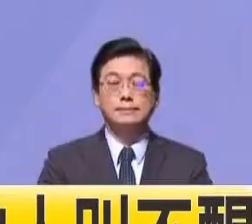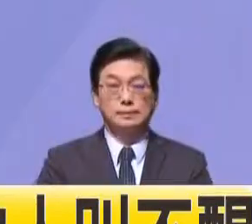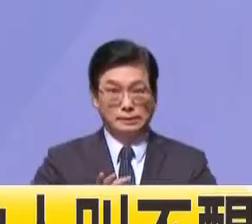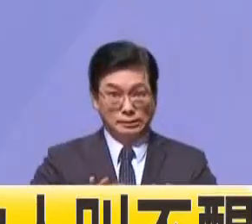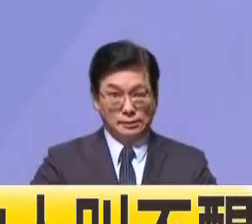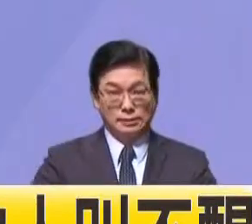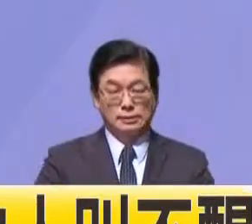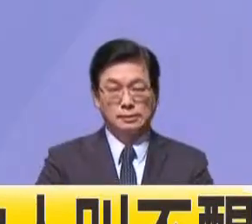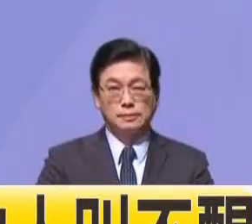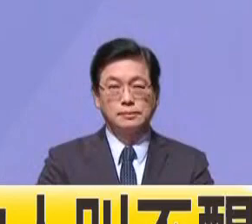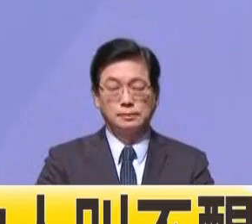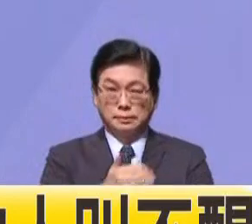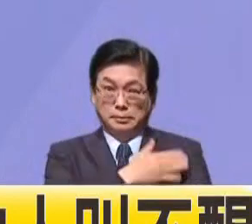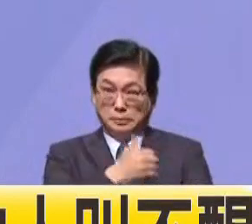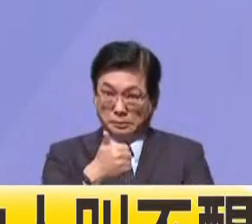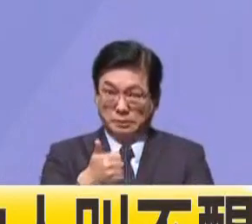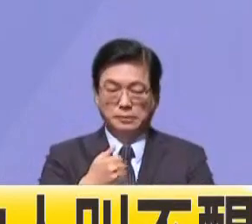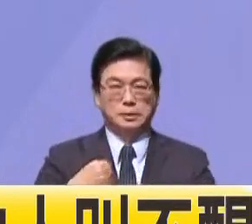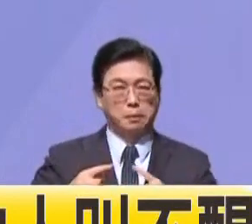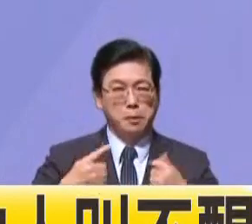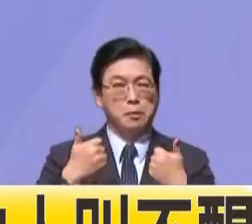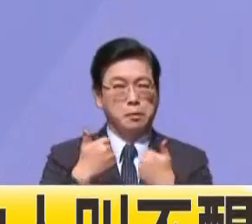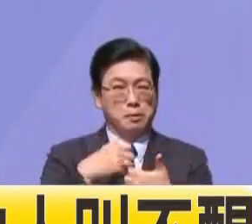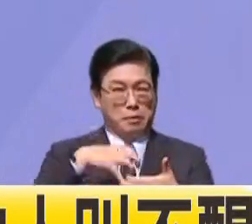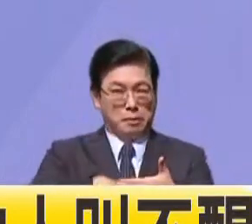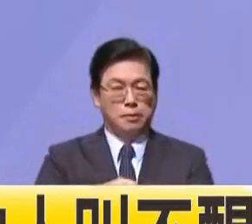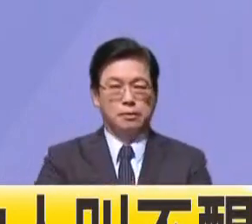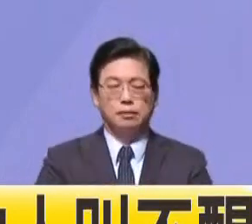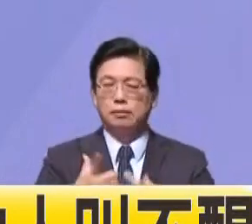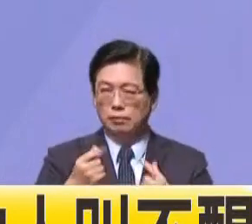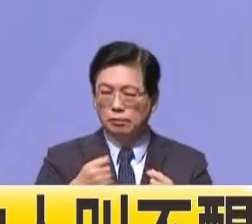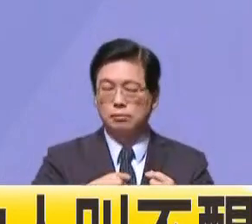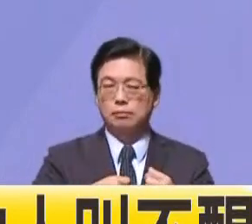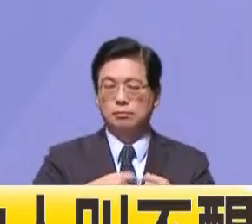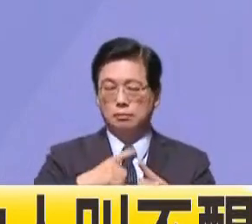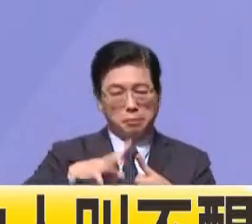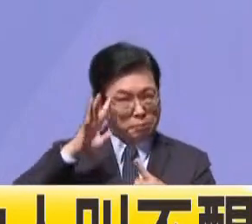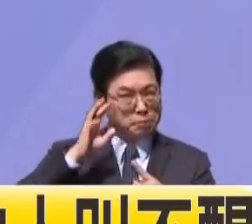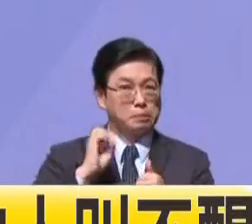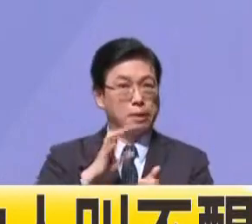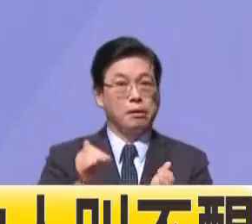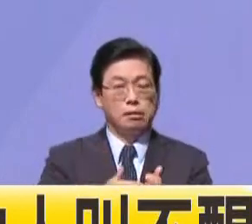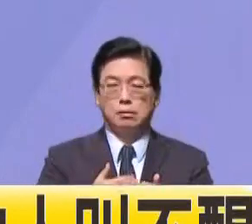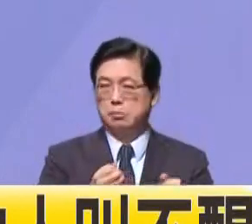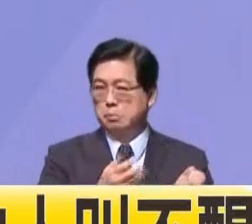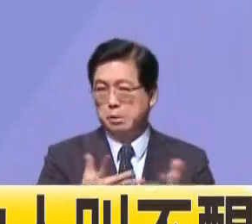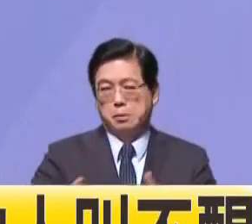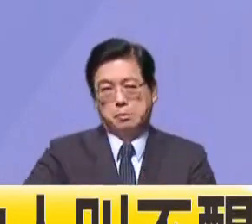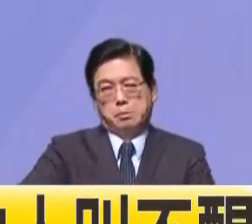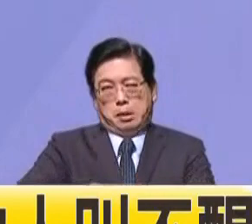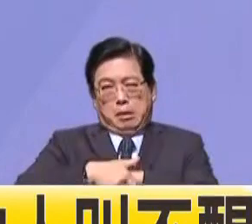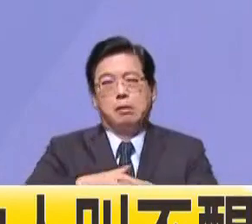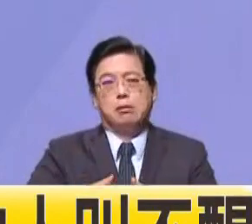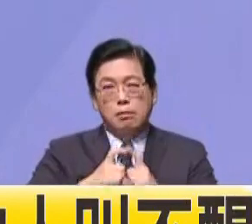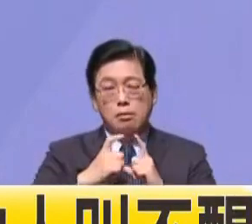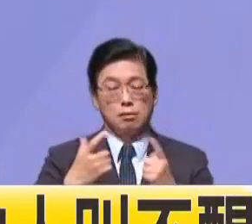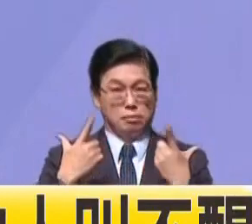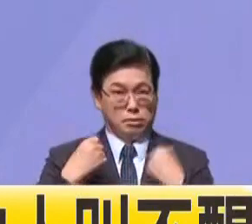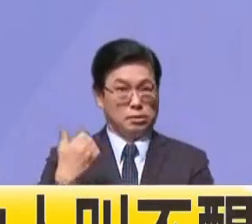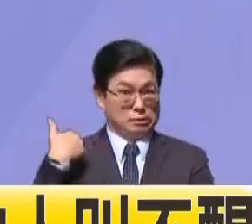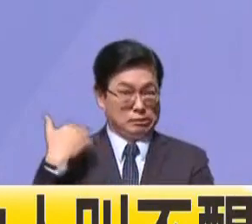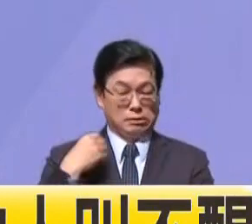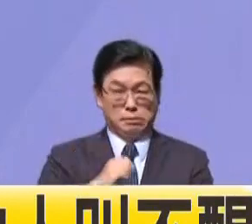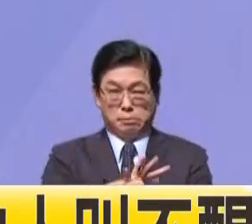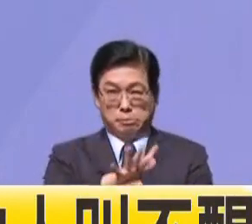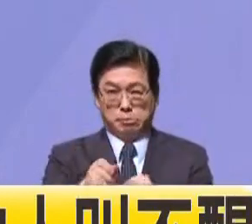使今天陈时中先生在辩论会上向全国人民道歉，也无法挽回在疫情当中